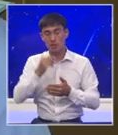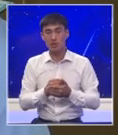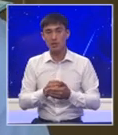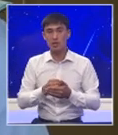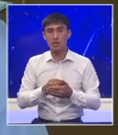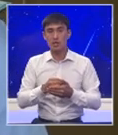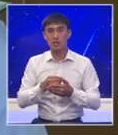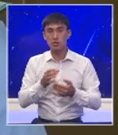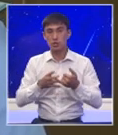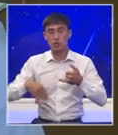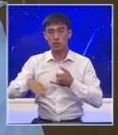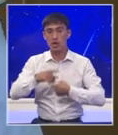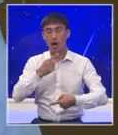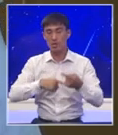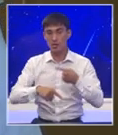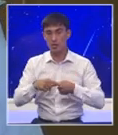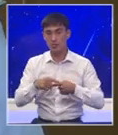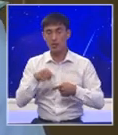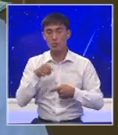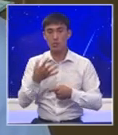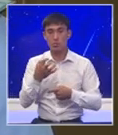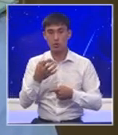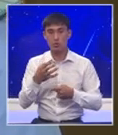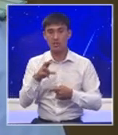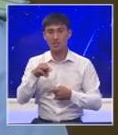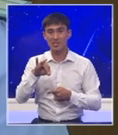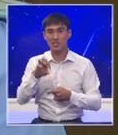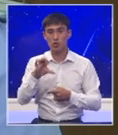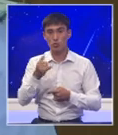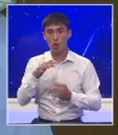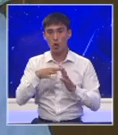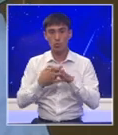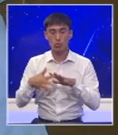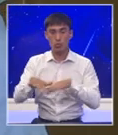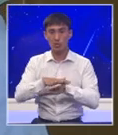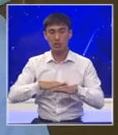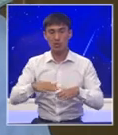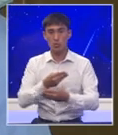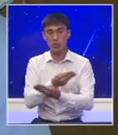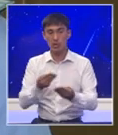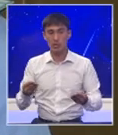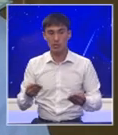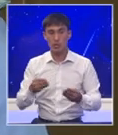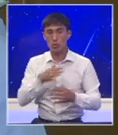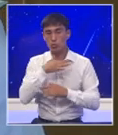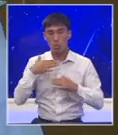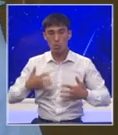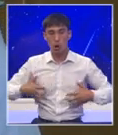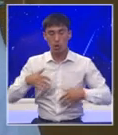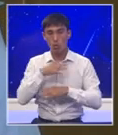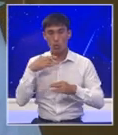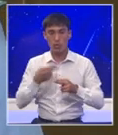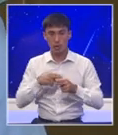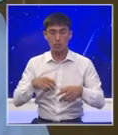мемлекетке жерді қайтардық осы жақында. 1,5 гектарды Тескенсу ауылдық округтің тұрғындарына. Ол жерде мал көп, мал